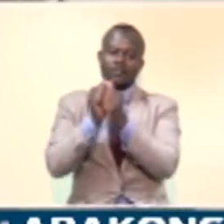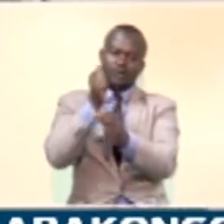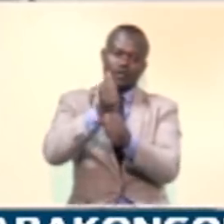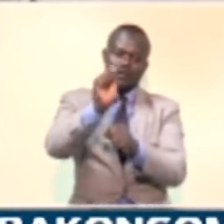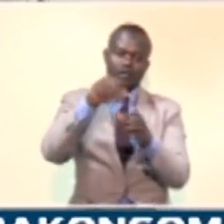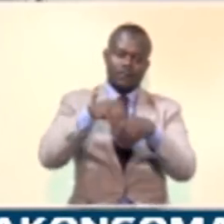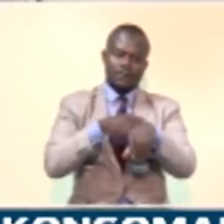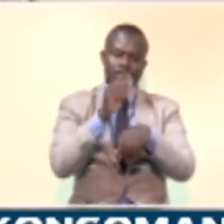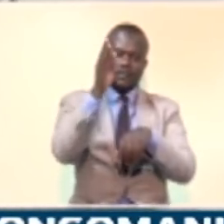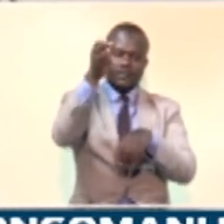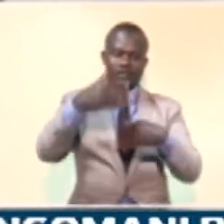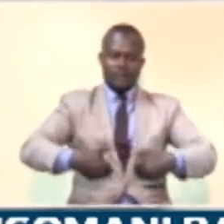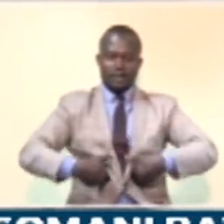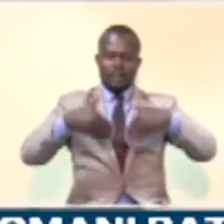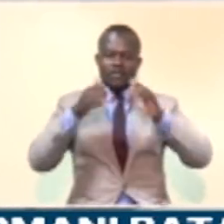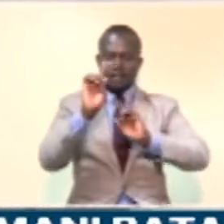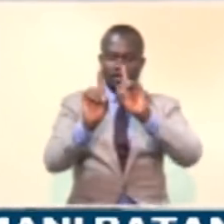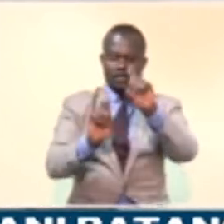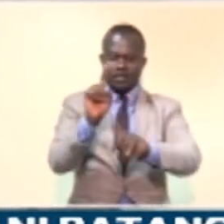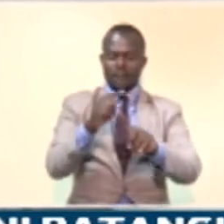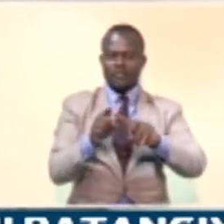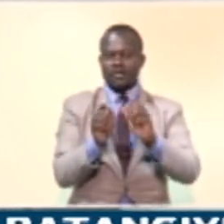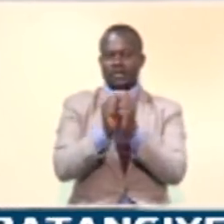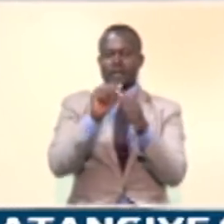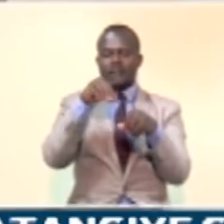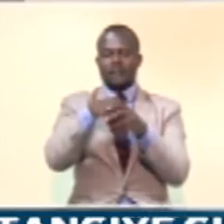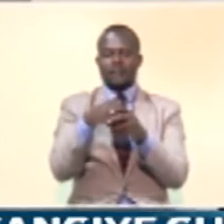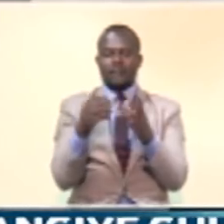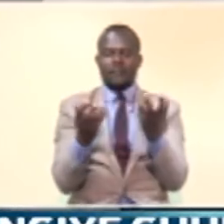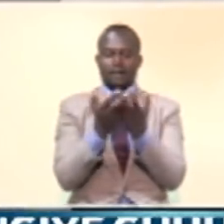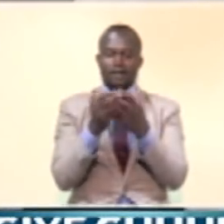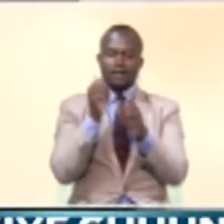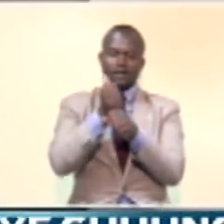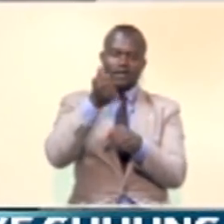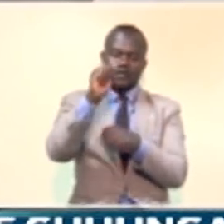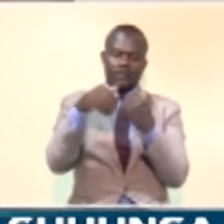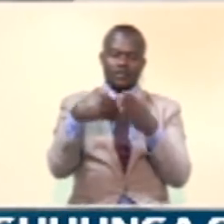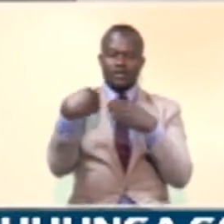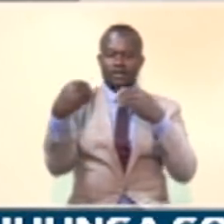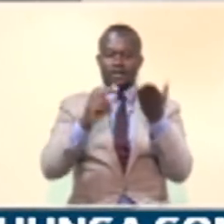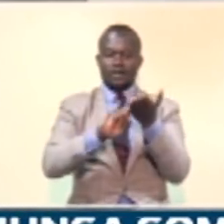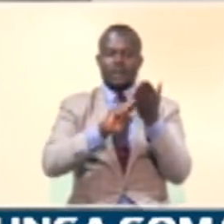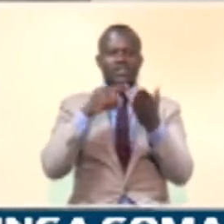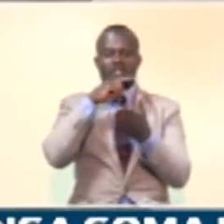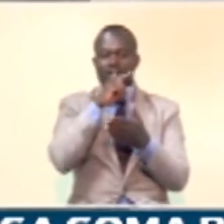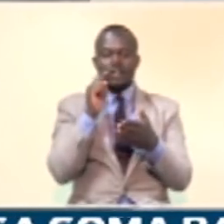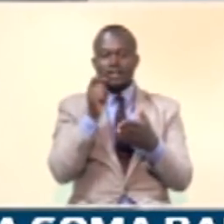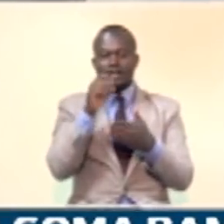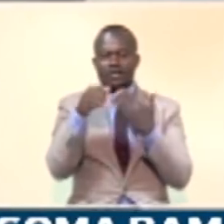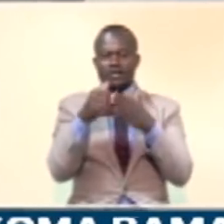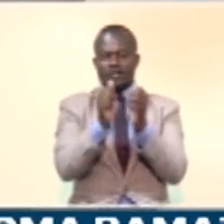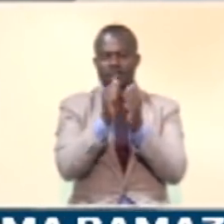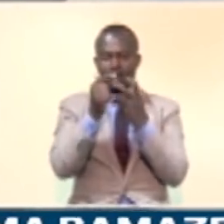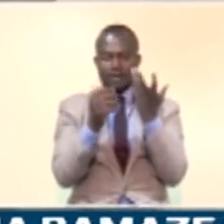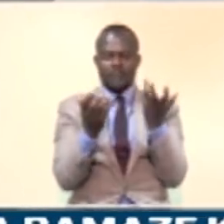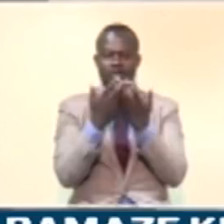gihe kiri imbere. Urwo rubyiruko rwamubajije ibibazo binyuranye birimo ibijyanye no kwihangira imirimo, imikoreshereze y'imbuga nkoranyambaga muri iki gihe ndetse